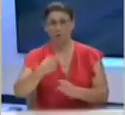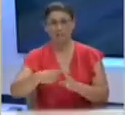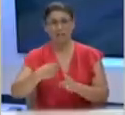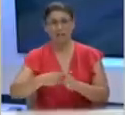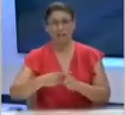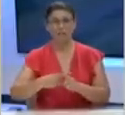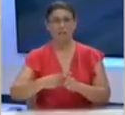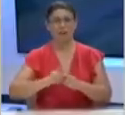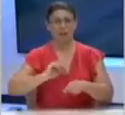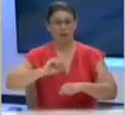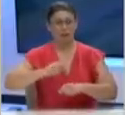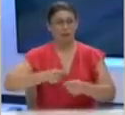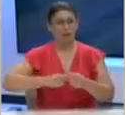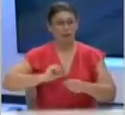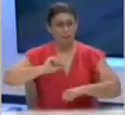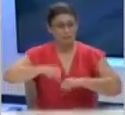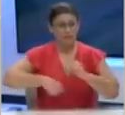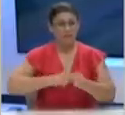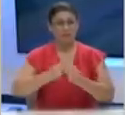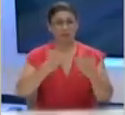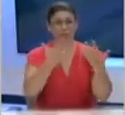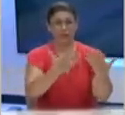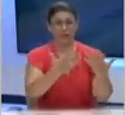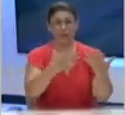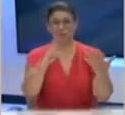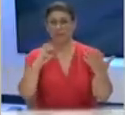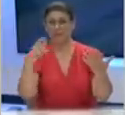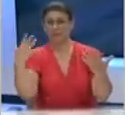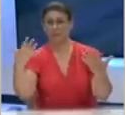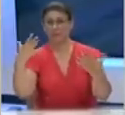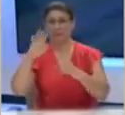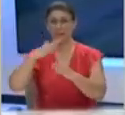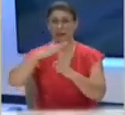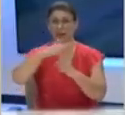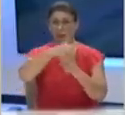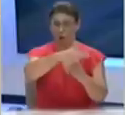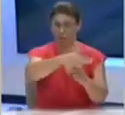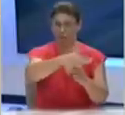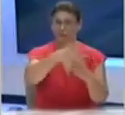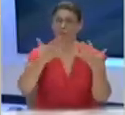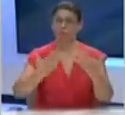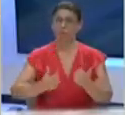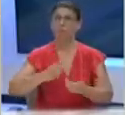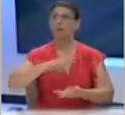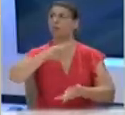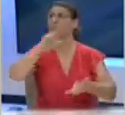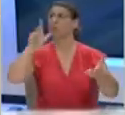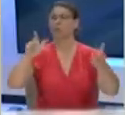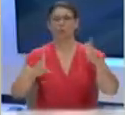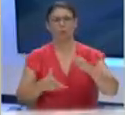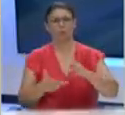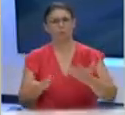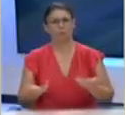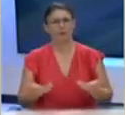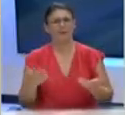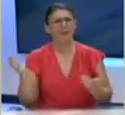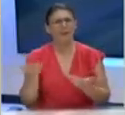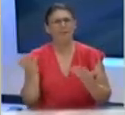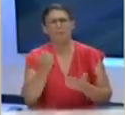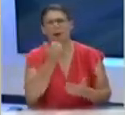επιχειρούν 10 από τα 35 ελικόπτερα Έριξον που υπάρχουν σε όλον τον κόσμο. Κάτι λοιπόν πάει